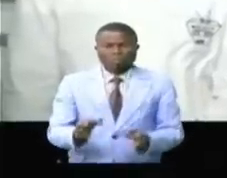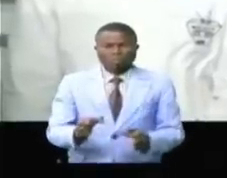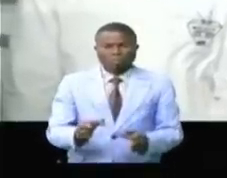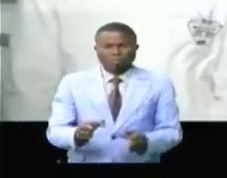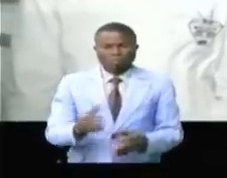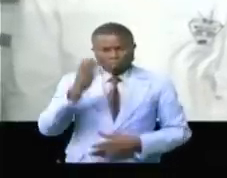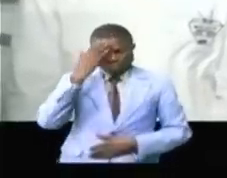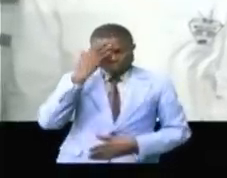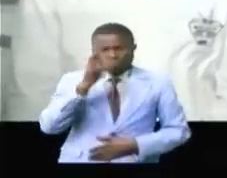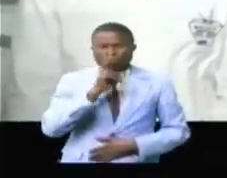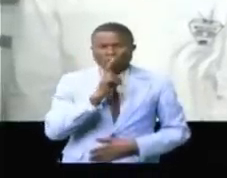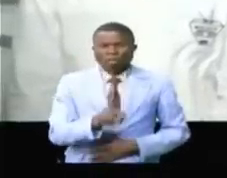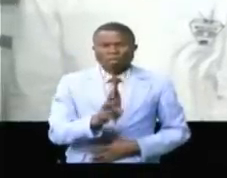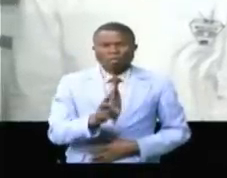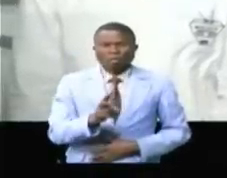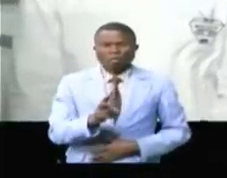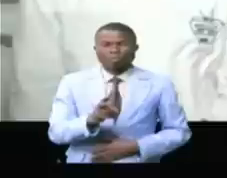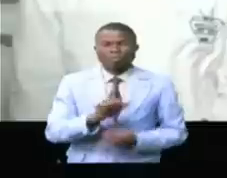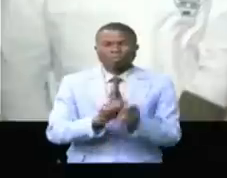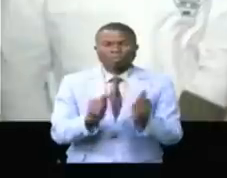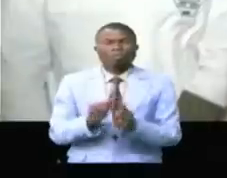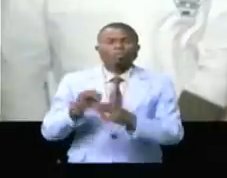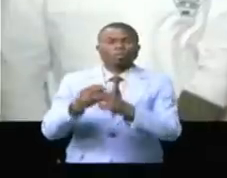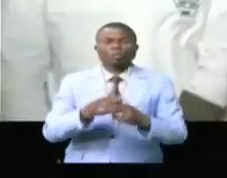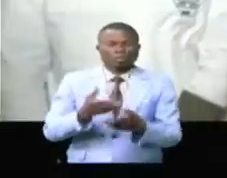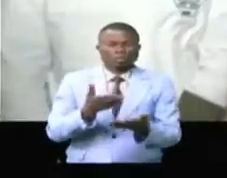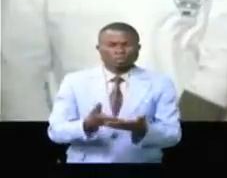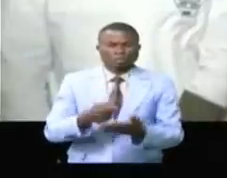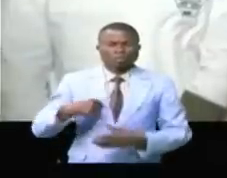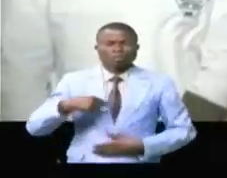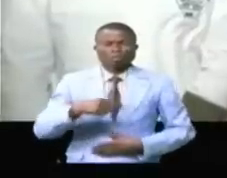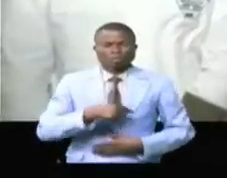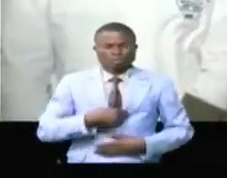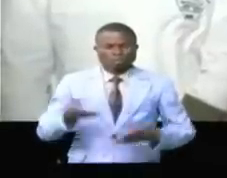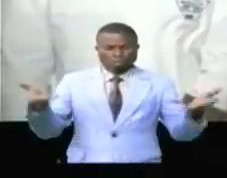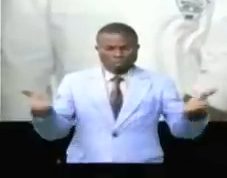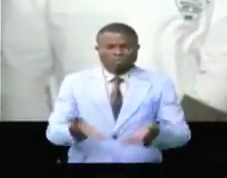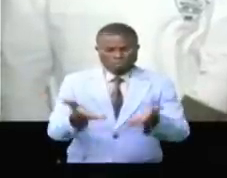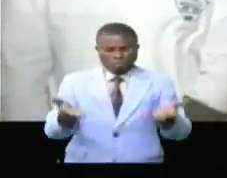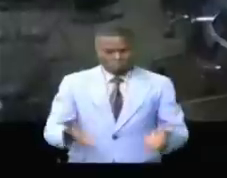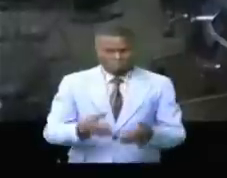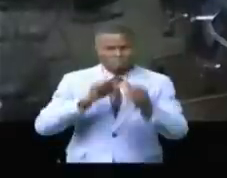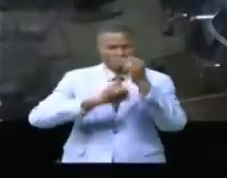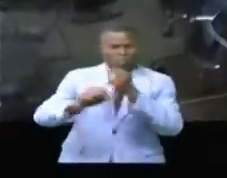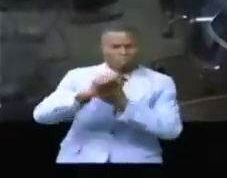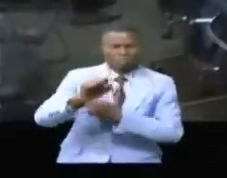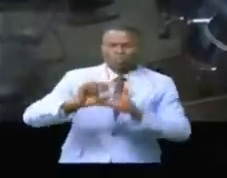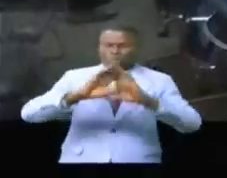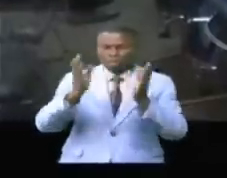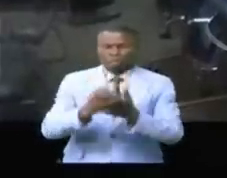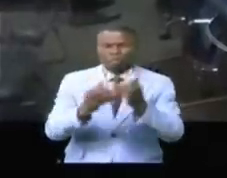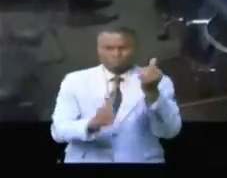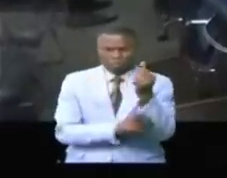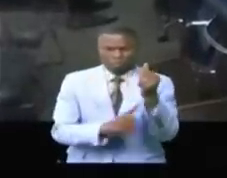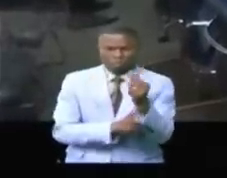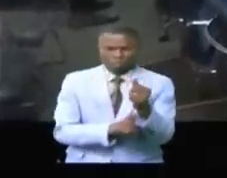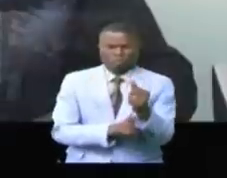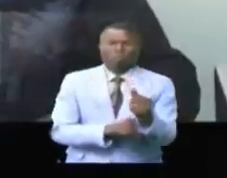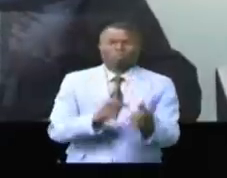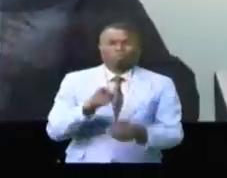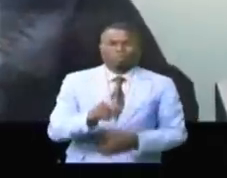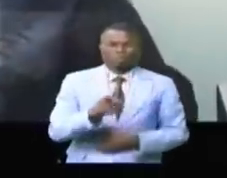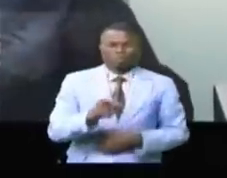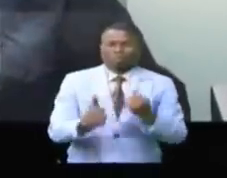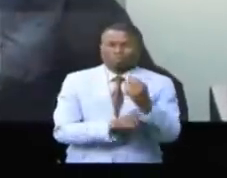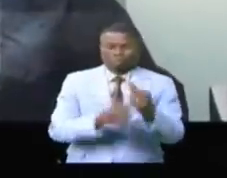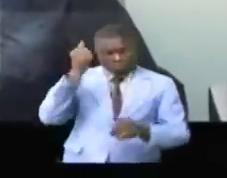sachez-le qu'il y aura contrôle. Nous allons être sur le terrain pour sensibiliser les conducteurs. Pour la DGRK, les assujettis sont